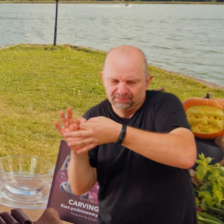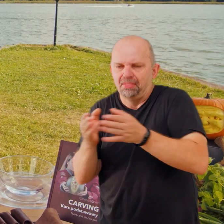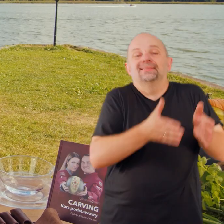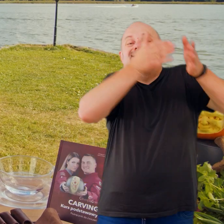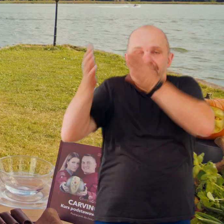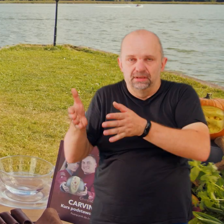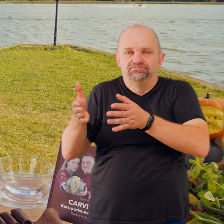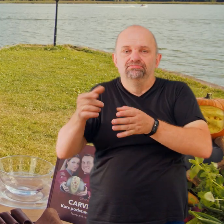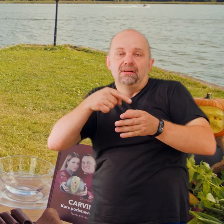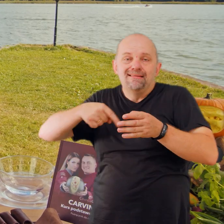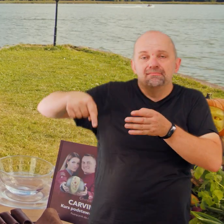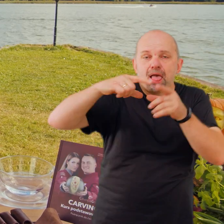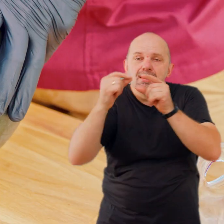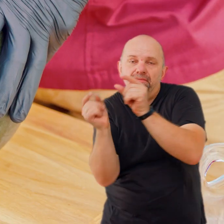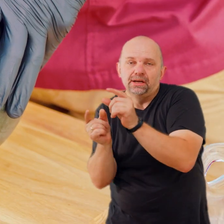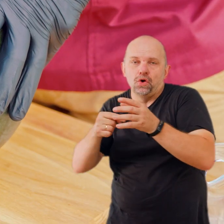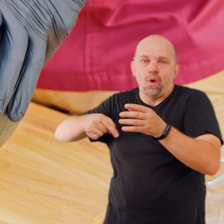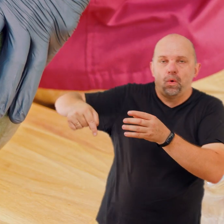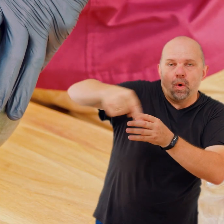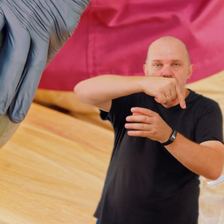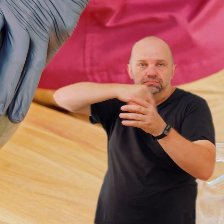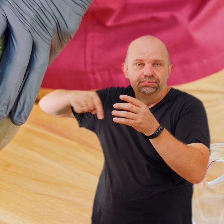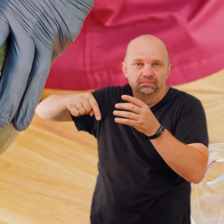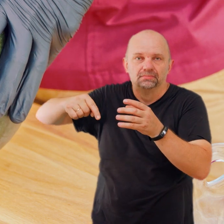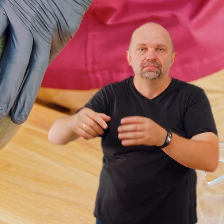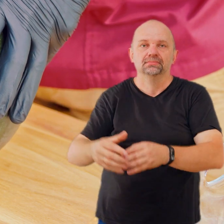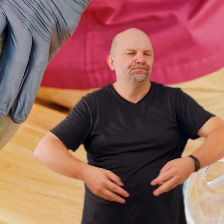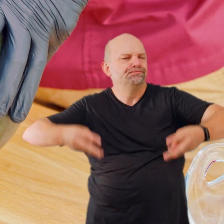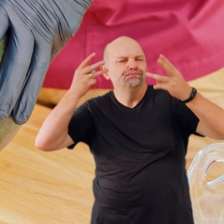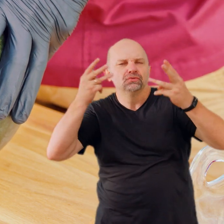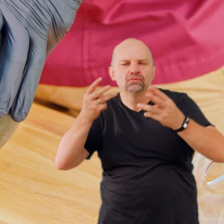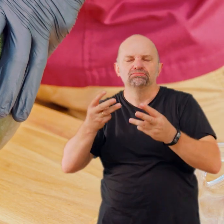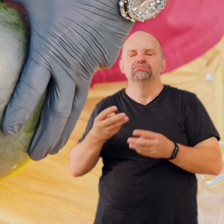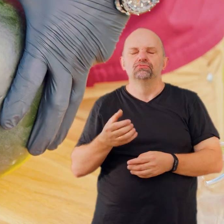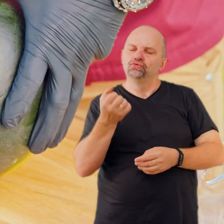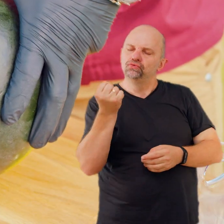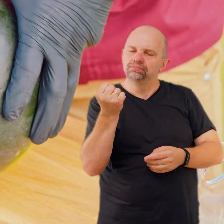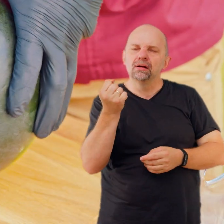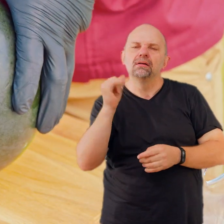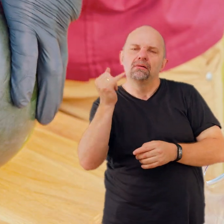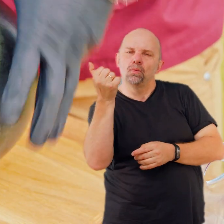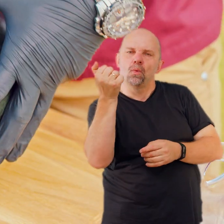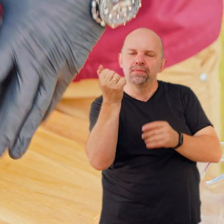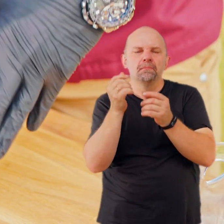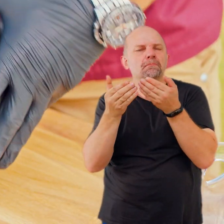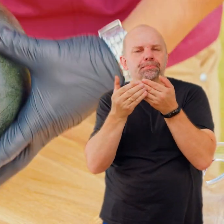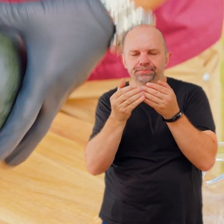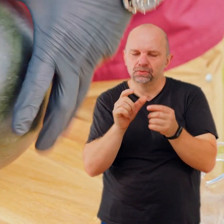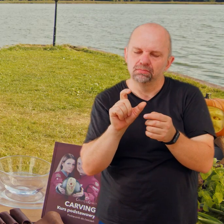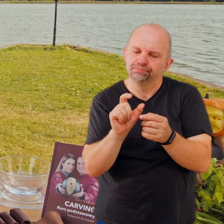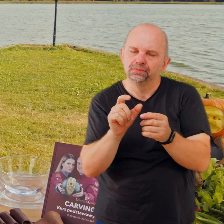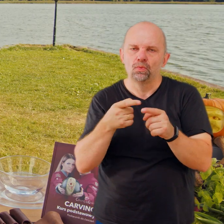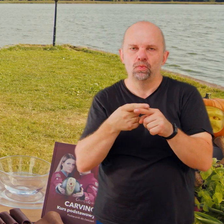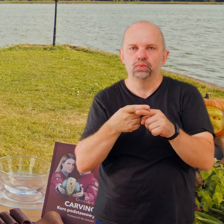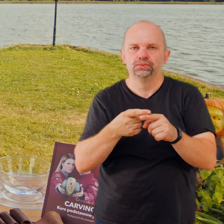będziemy kontrolować głębokość bijania nożyka. Ok, i podcinamy. Podcinamy sobie skórkę, mniej więcej taka, jaka będzie różyczka, wielkość. I teraz